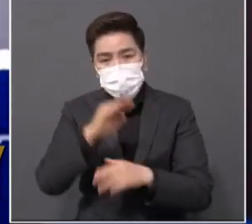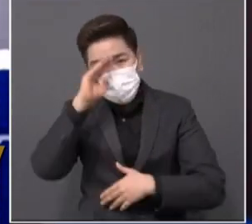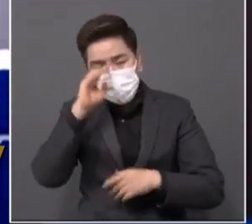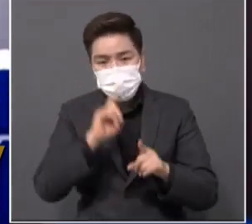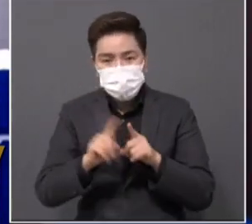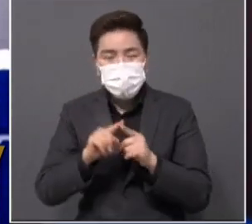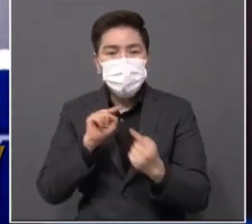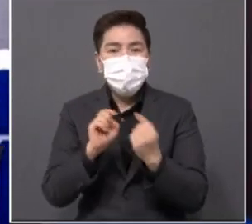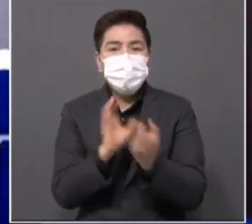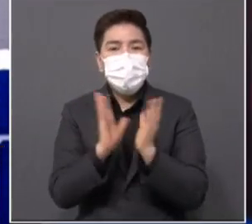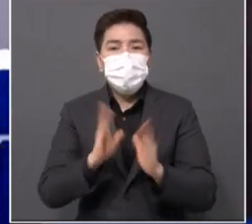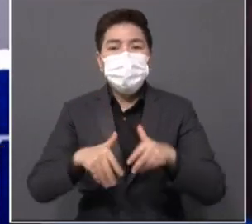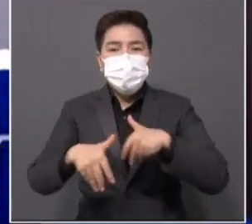าการการเจ็บป่วยของพี่น้ประชาชนแะครับ